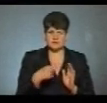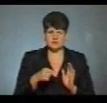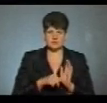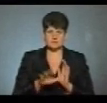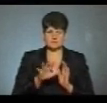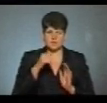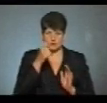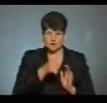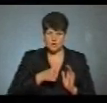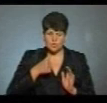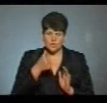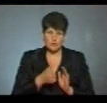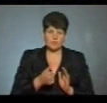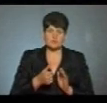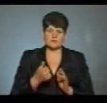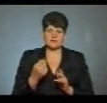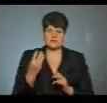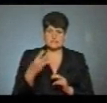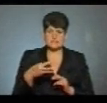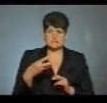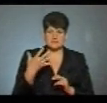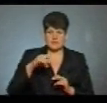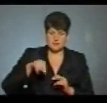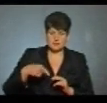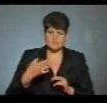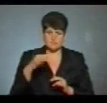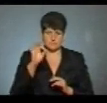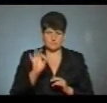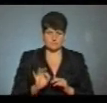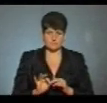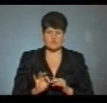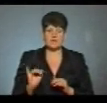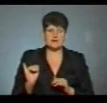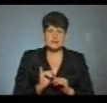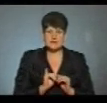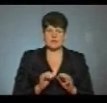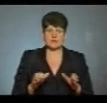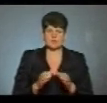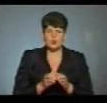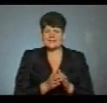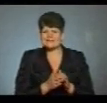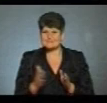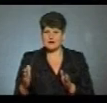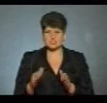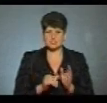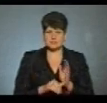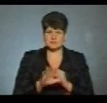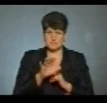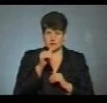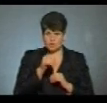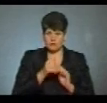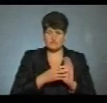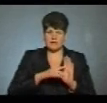50-65 років – 97 осіб – 35,5%. І категорія старше 65 років